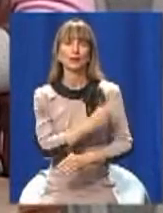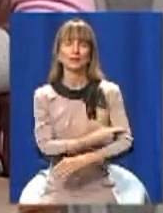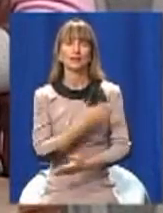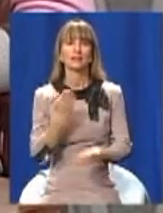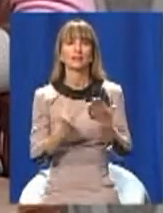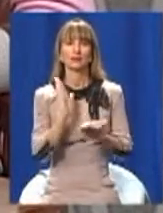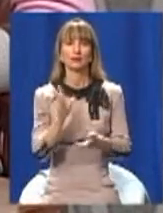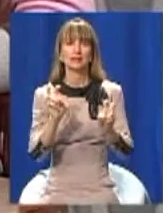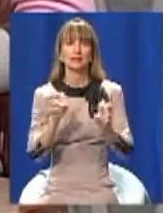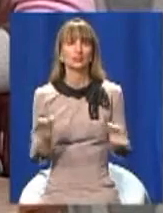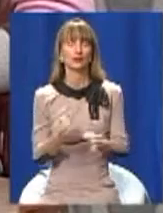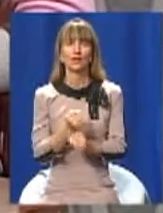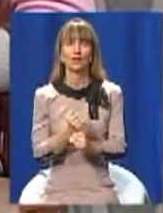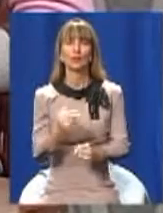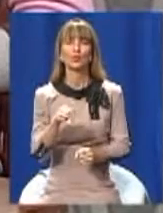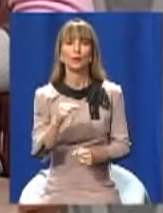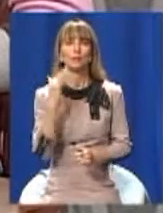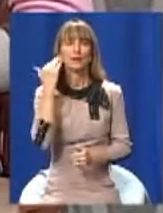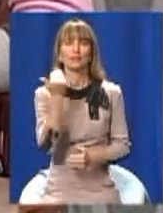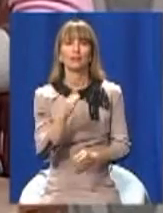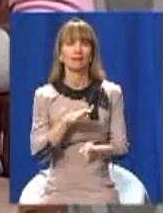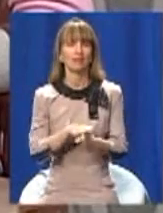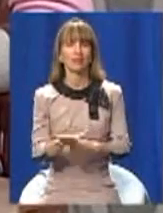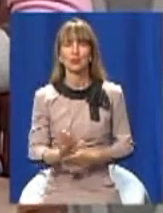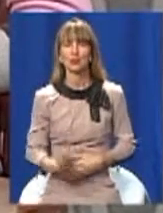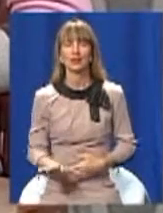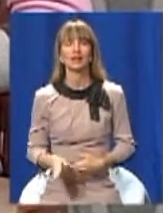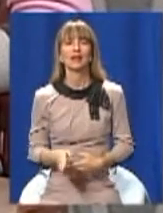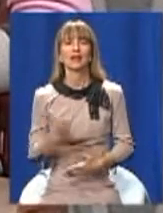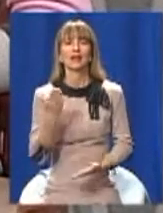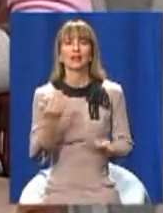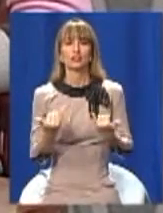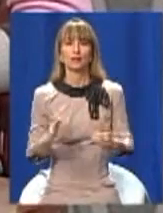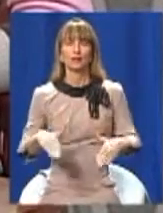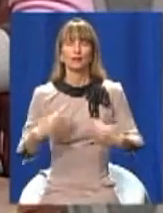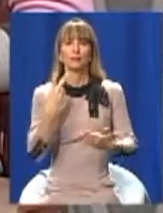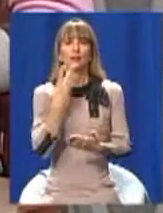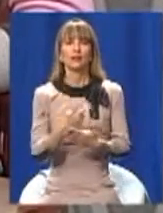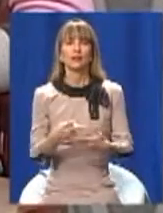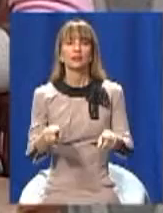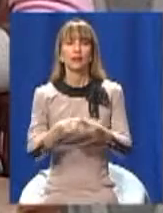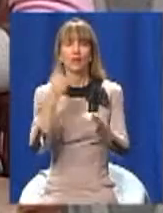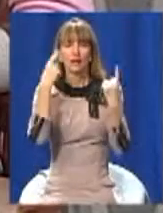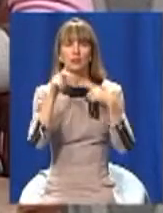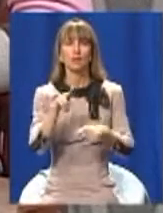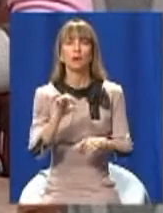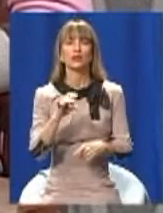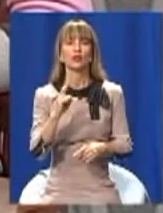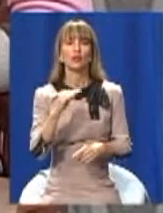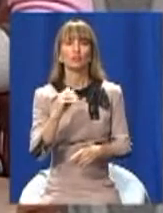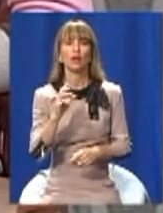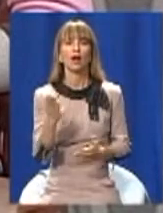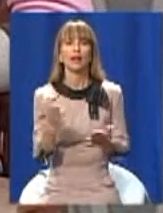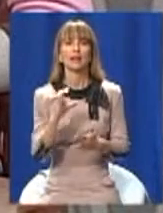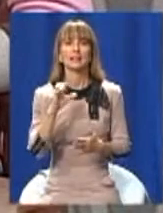сидіти і нічого не робити, то, звичайно, мрія твоя навряд чи справдиться. Ну, а зараз я пропоную переглянути про такого казкового персонажа, як